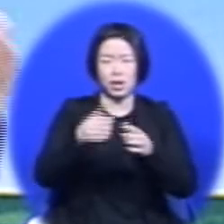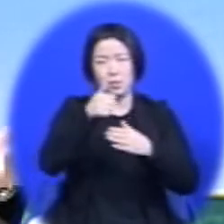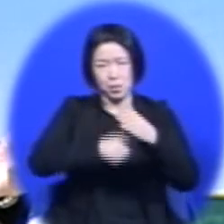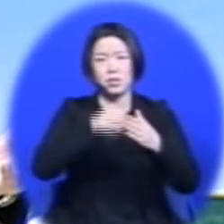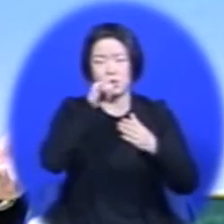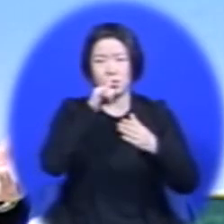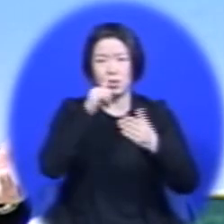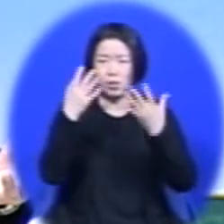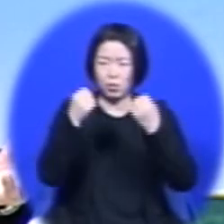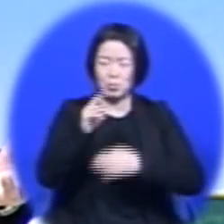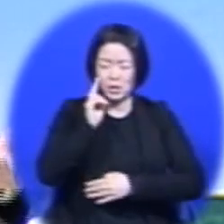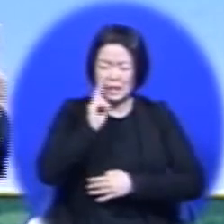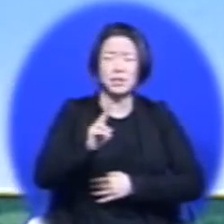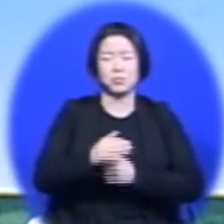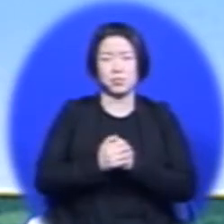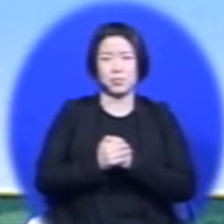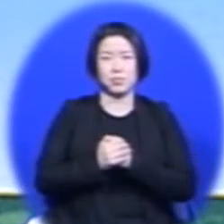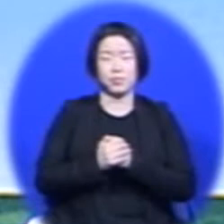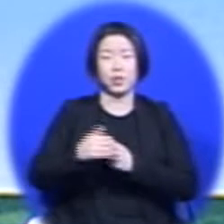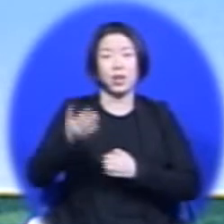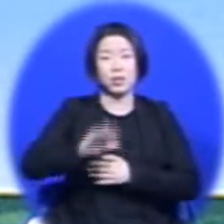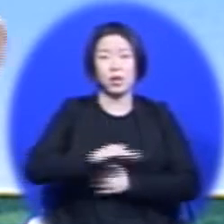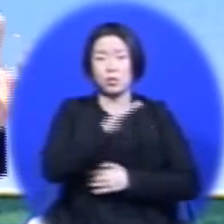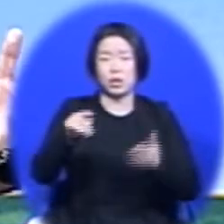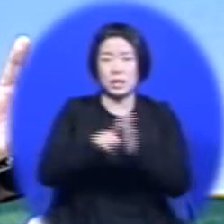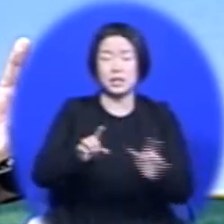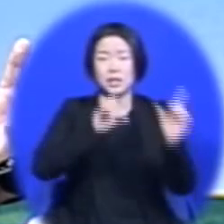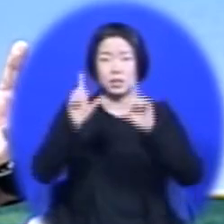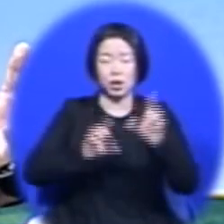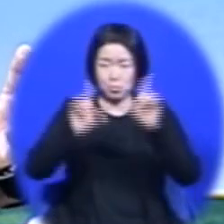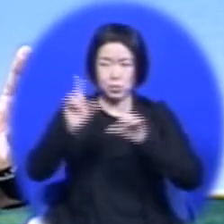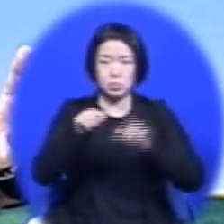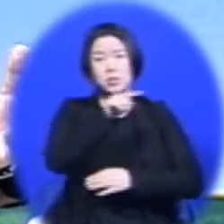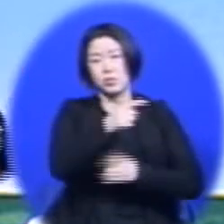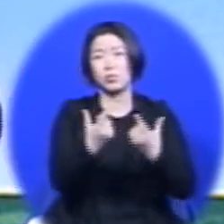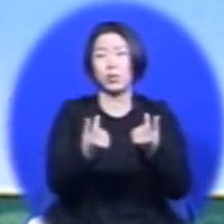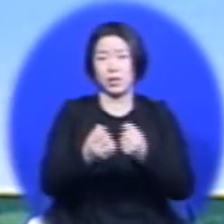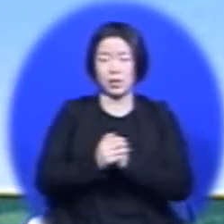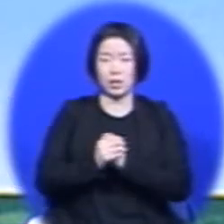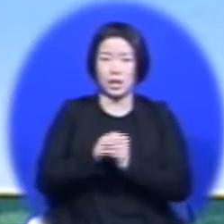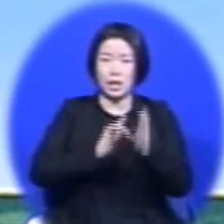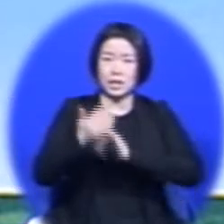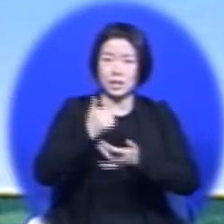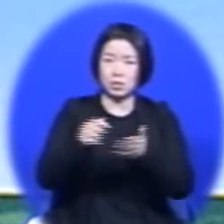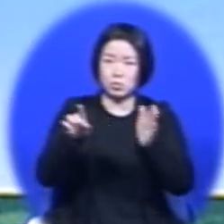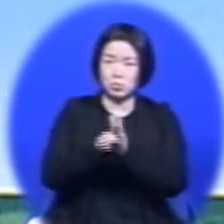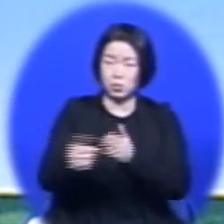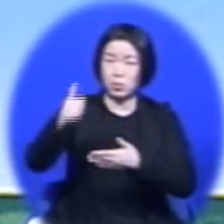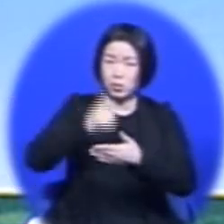얼마나 흉측합니까? 그런데 우리가 신앙생활하는 모습이 그런 것입니다. 예수님을 믿고 영접을